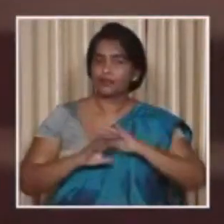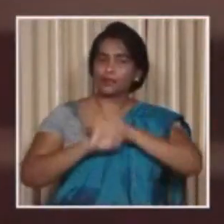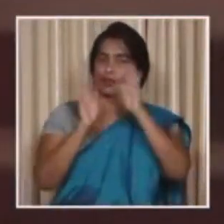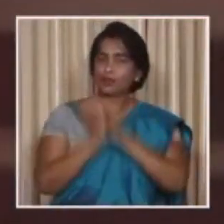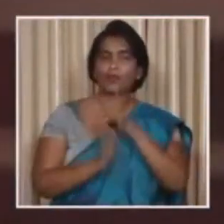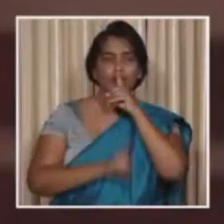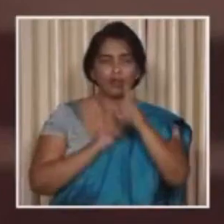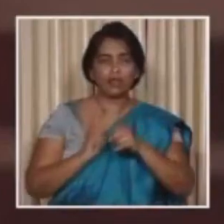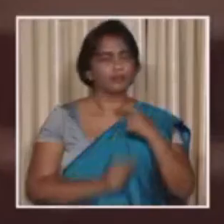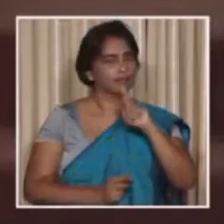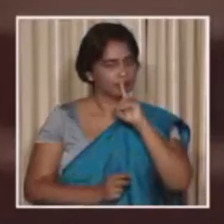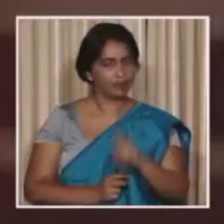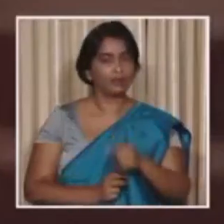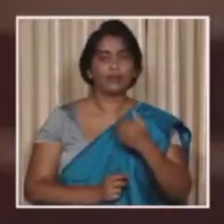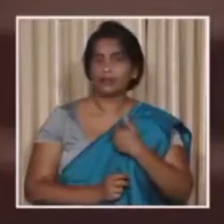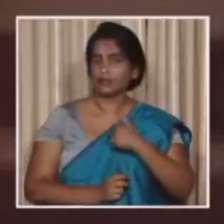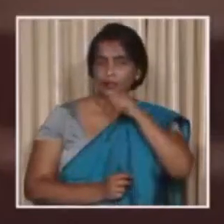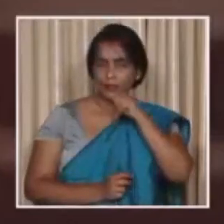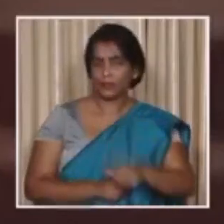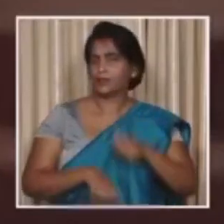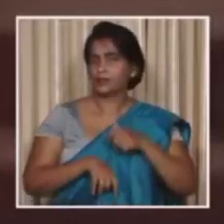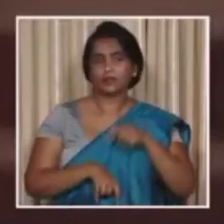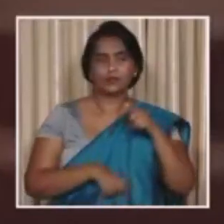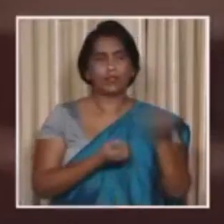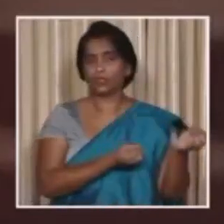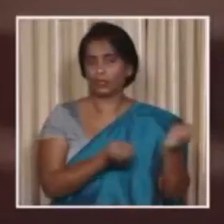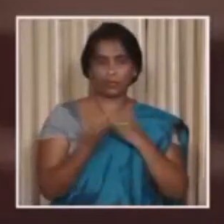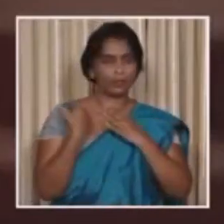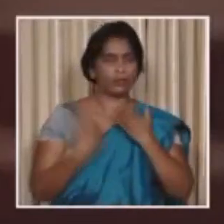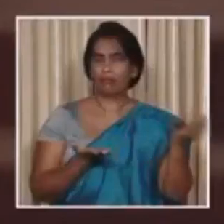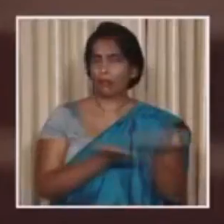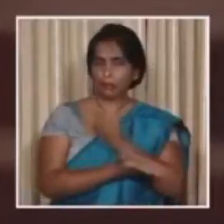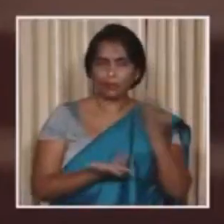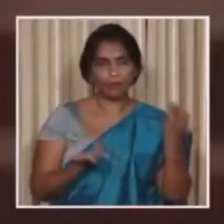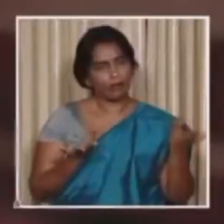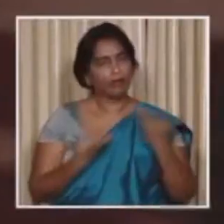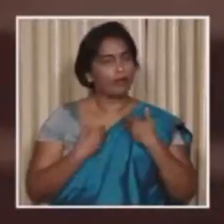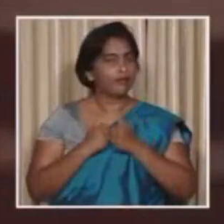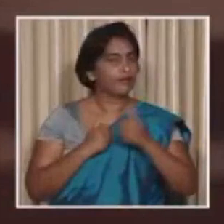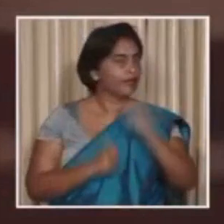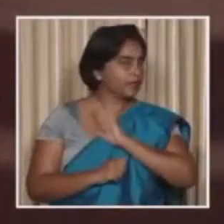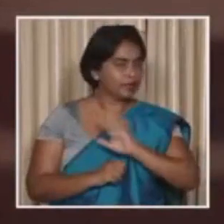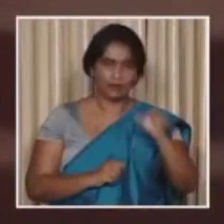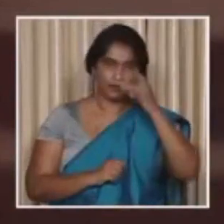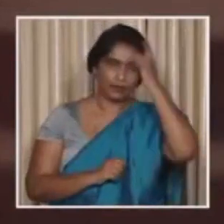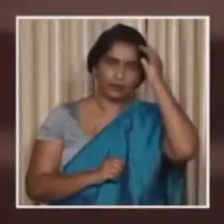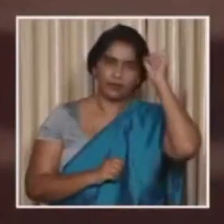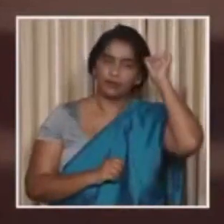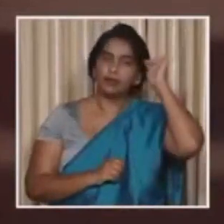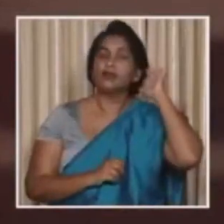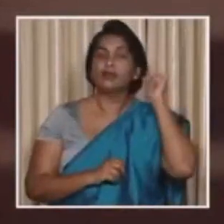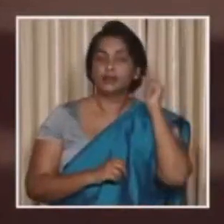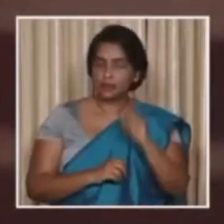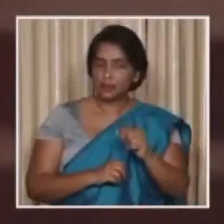කතා කරන්නේ හිතළු වලට අපි කිසිම අවස්ථාවක මේක ඉවත් කිරීමක් කරන්න හෝ අපි කටයුතු කරලා නැහැ කරු කතා නැගතුමනි